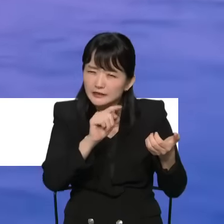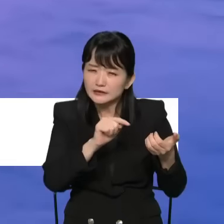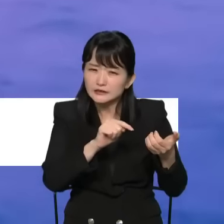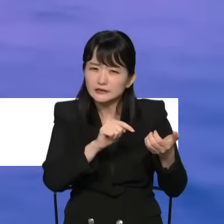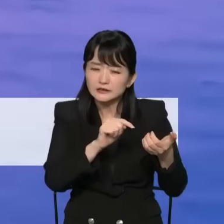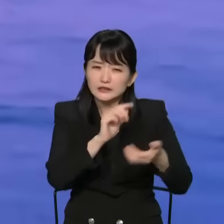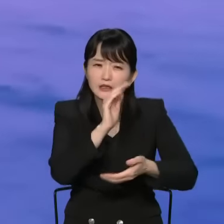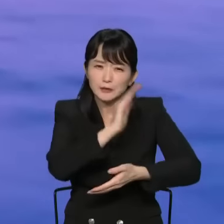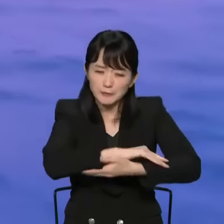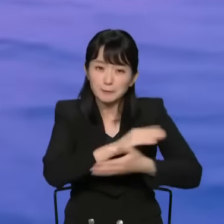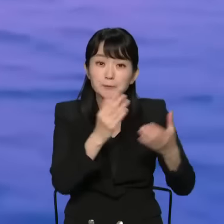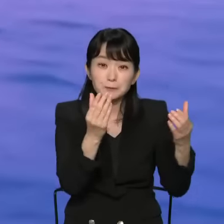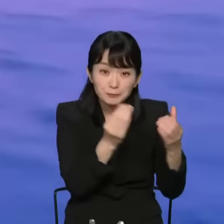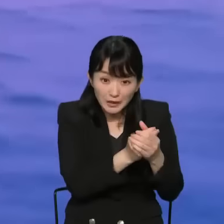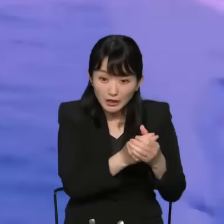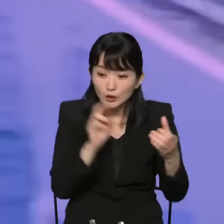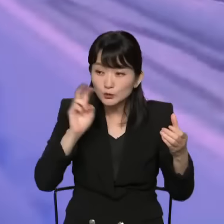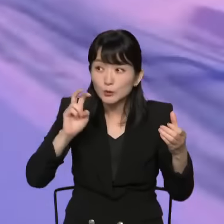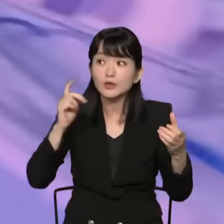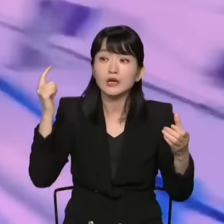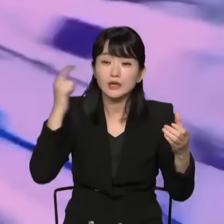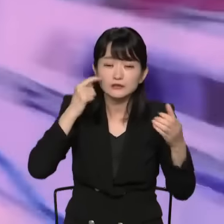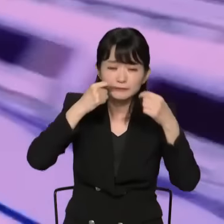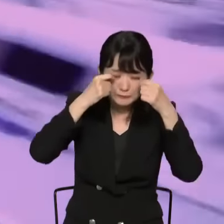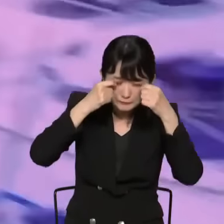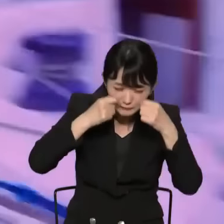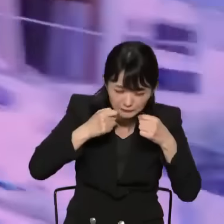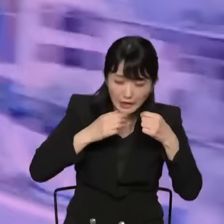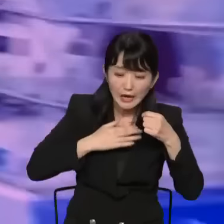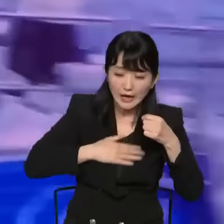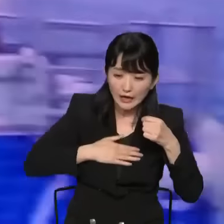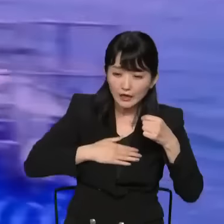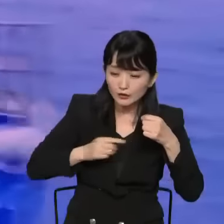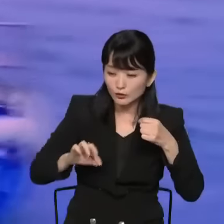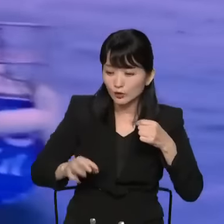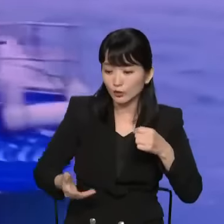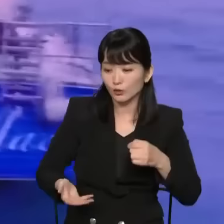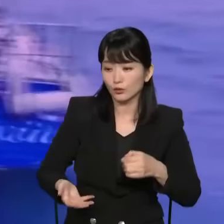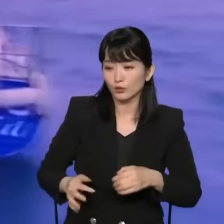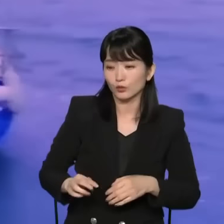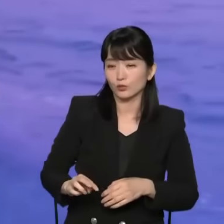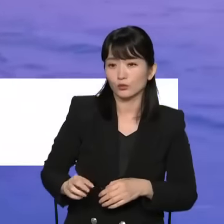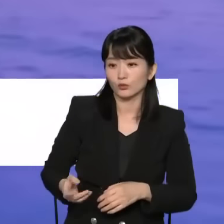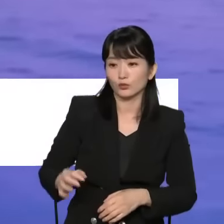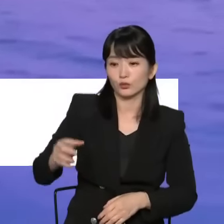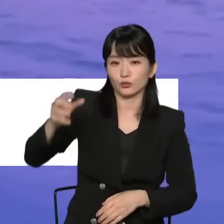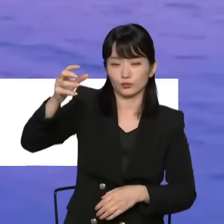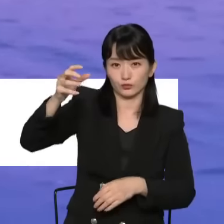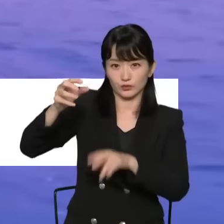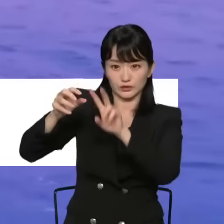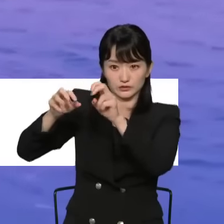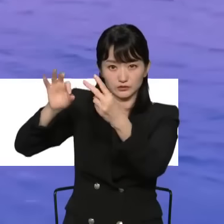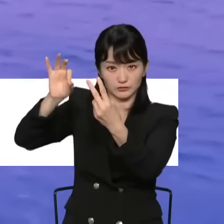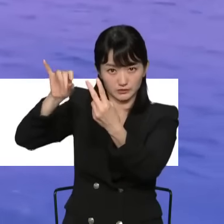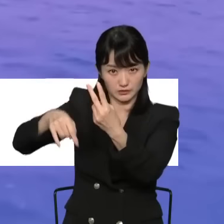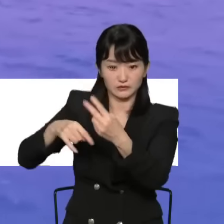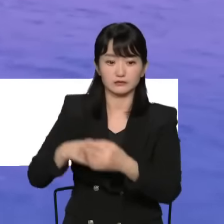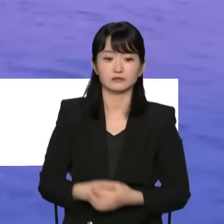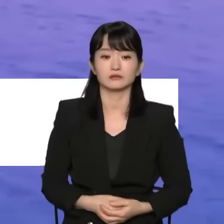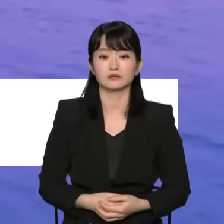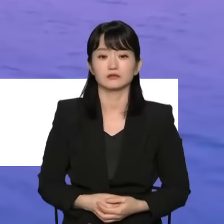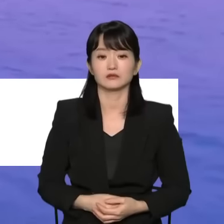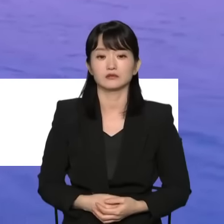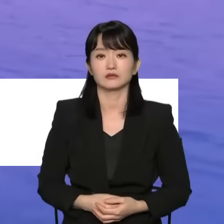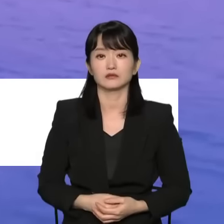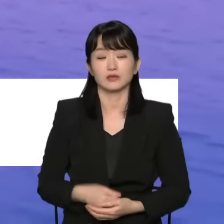눈물을 흘렸다고 한 과거 인터뷰가 알려지며 차트를 역주행한 겁니다. 갑자기 마지막 부분에